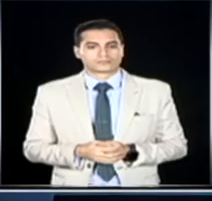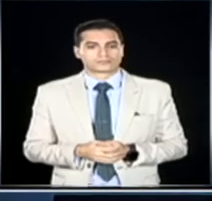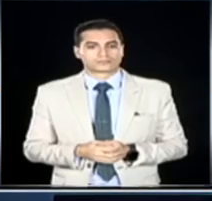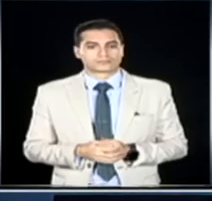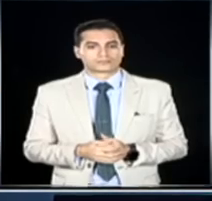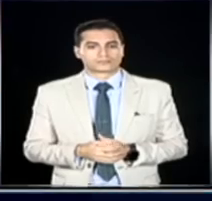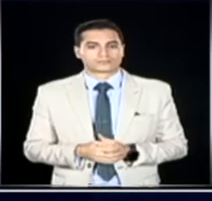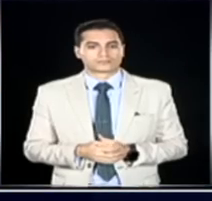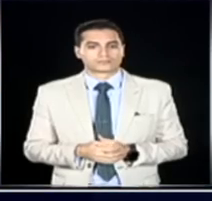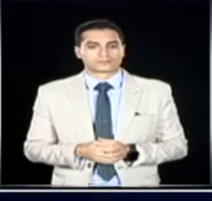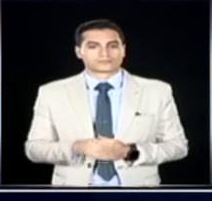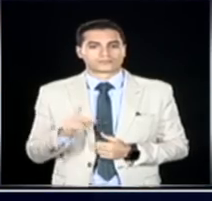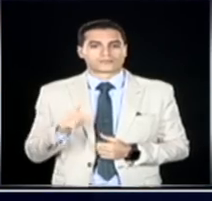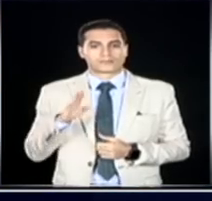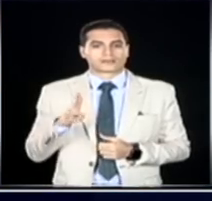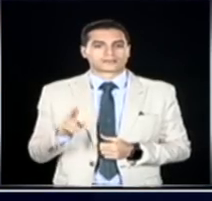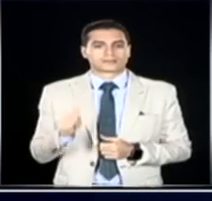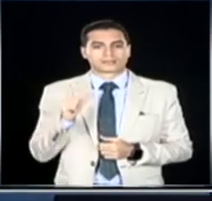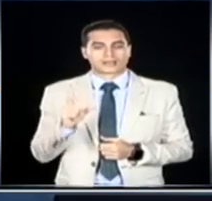باكستان باكستان